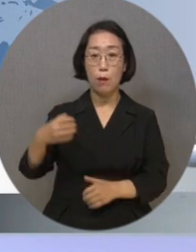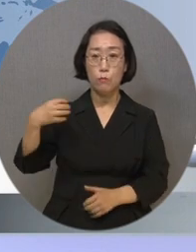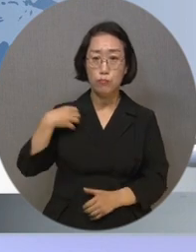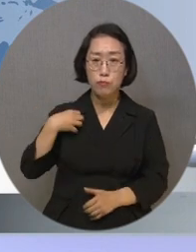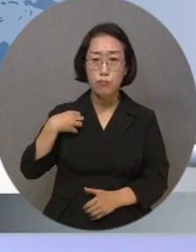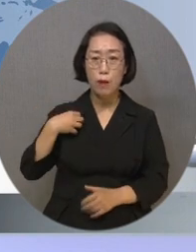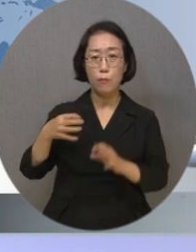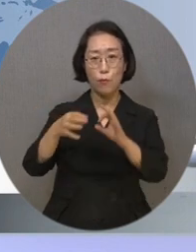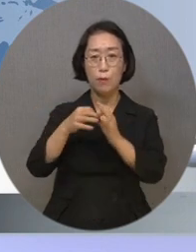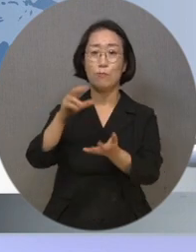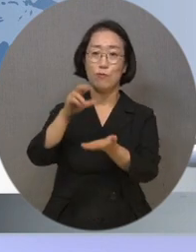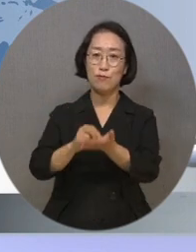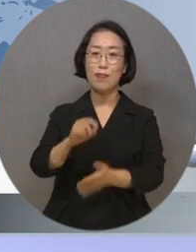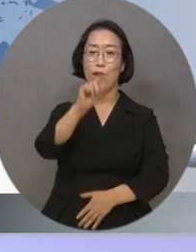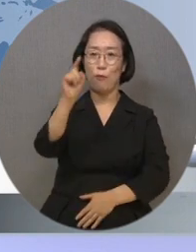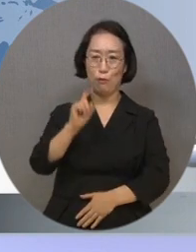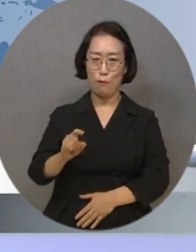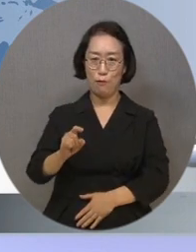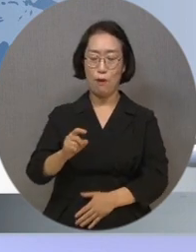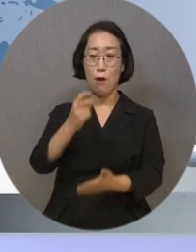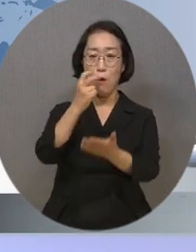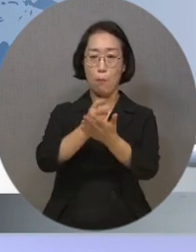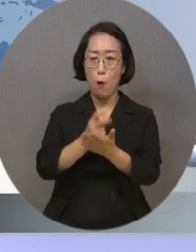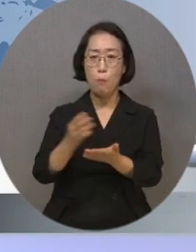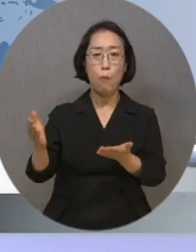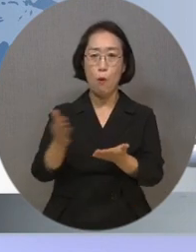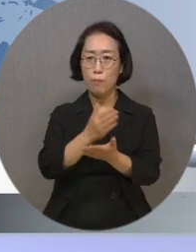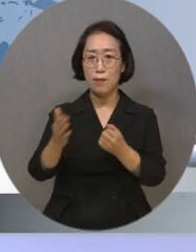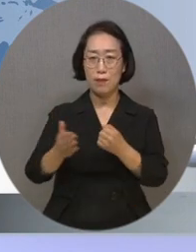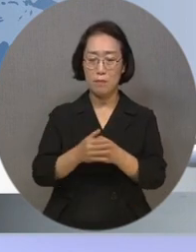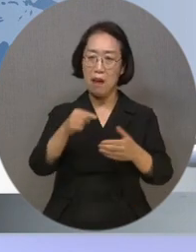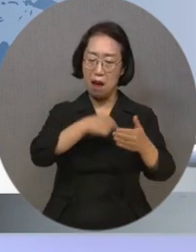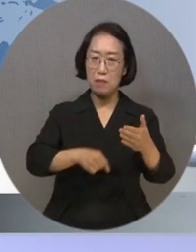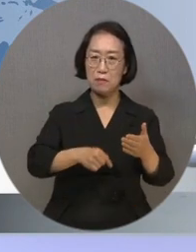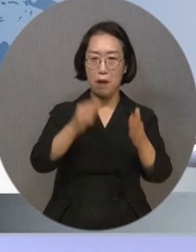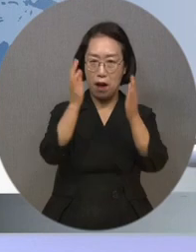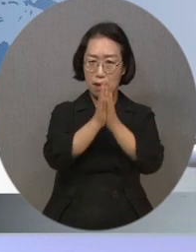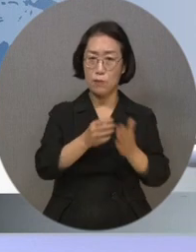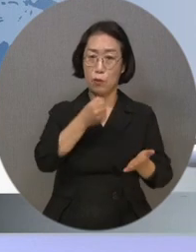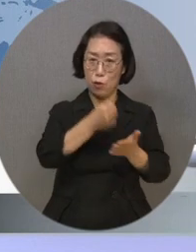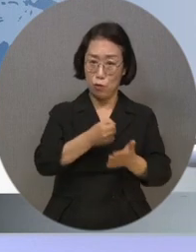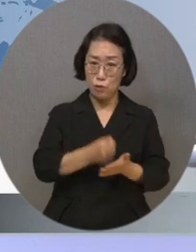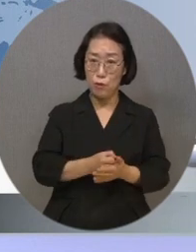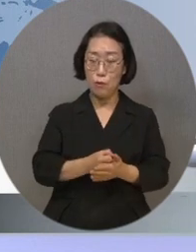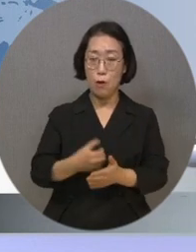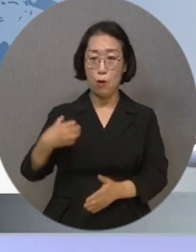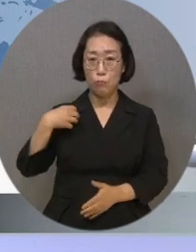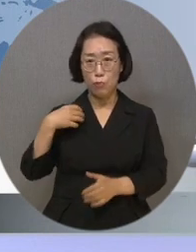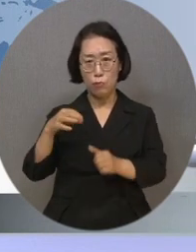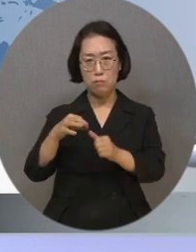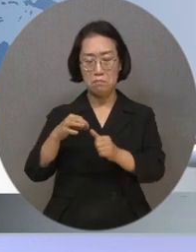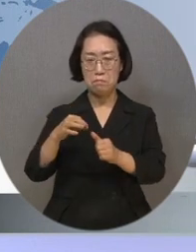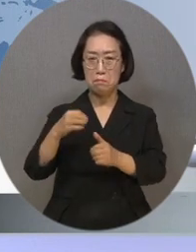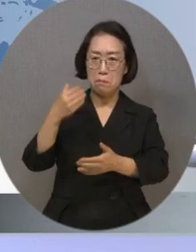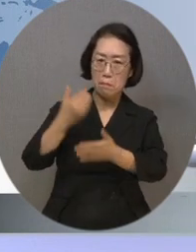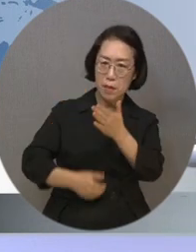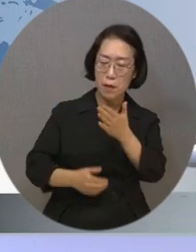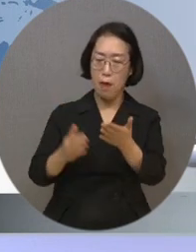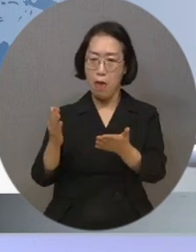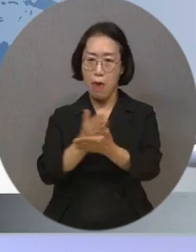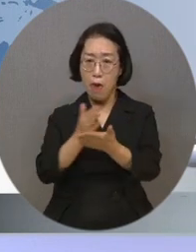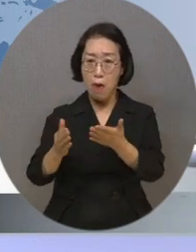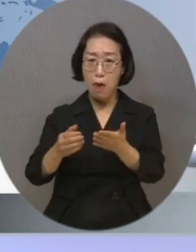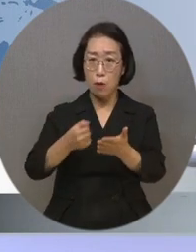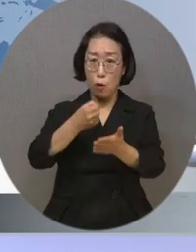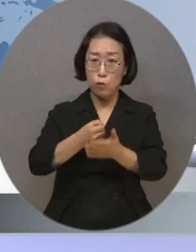감면은 어떻게 될까요? 법령에 근거하지 않은 내부 지침만으로 장애인 고용 부담금 감면 대상 사업주를 판단하는